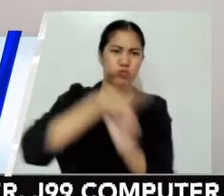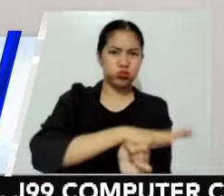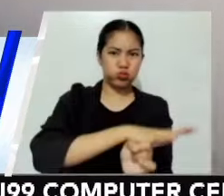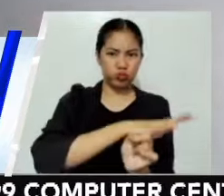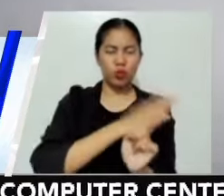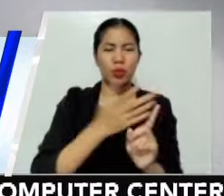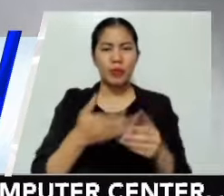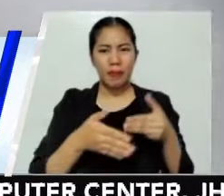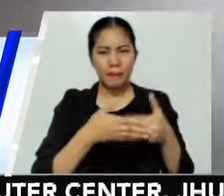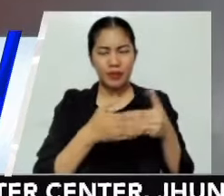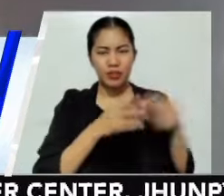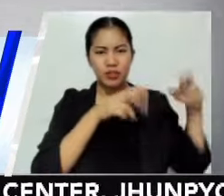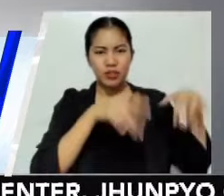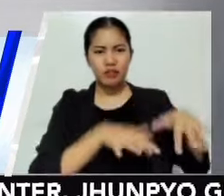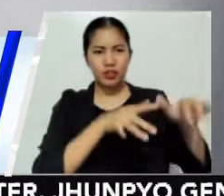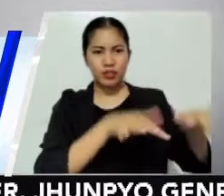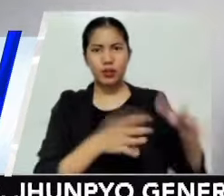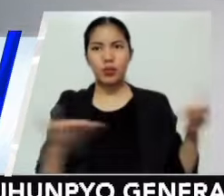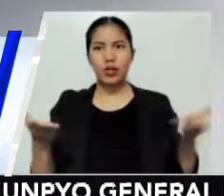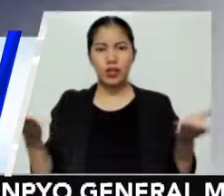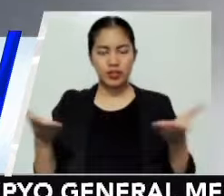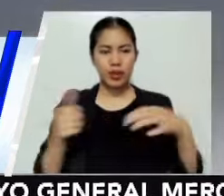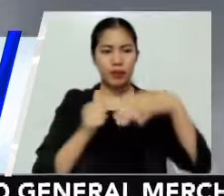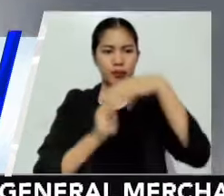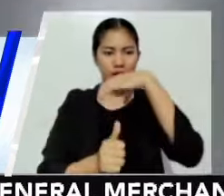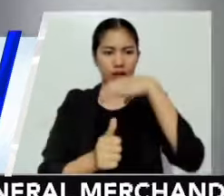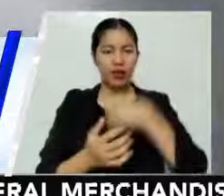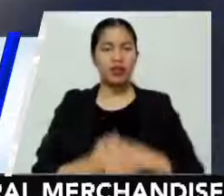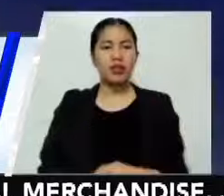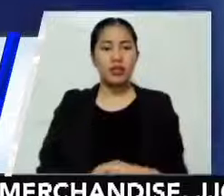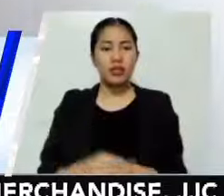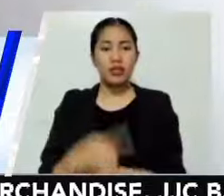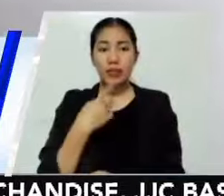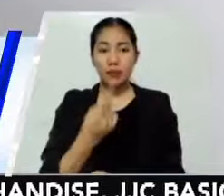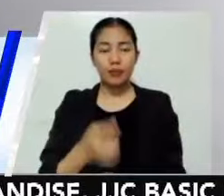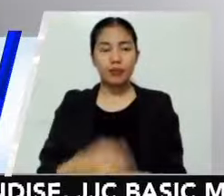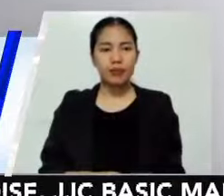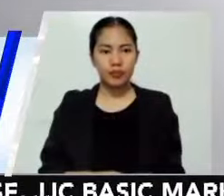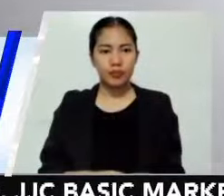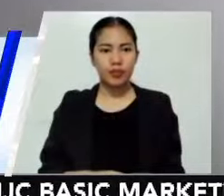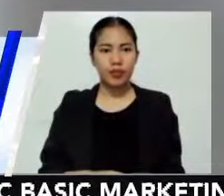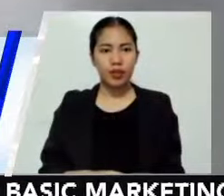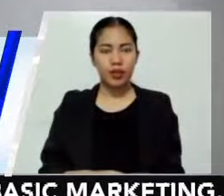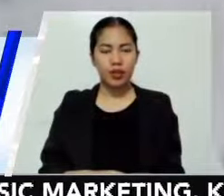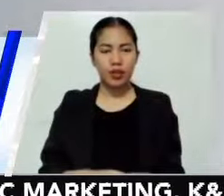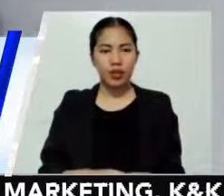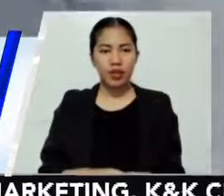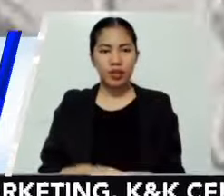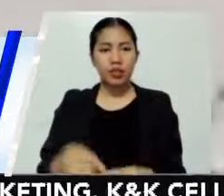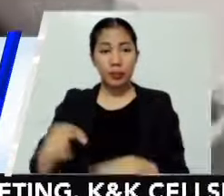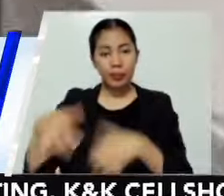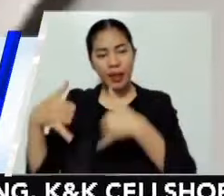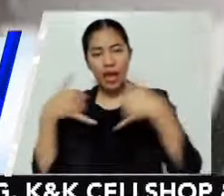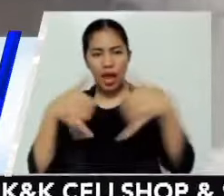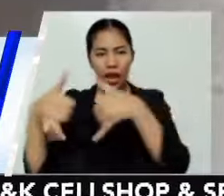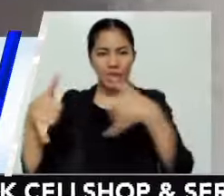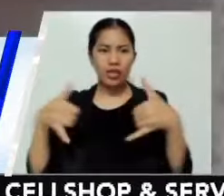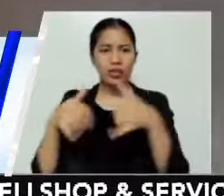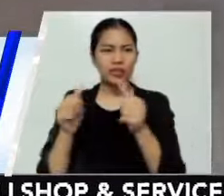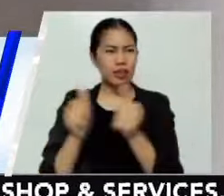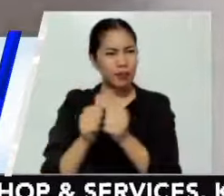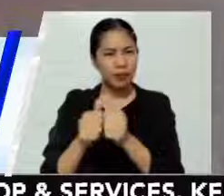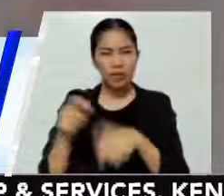ama ng biktima, nagpunta sa ilog ang kanyang anak para mag-picnic kasama ang mga kaklase. Naglaro umano ang mga bata sa ibabaw ng konkretong